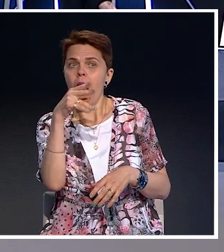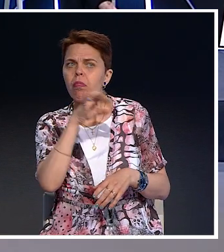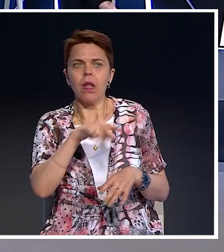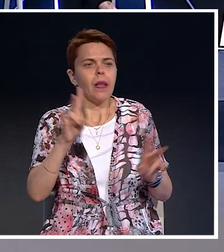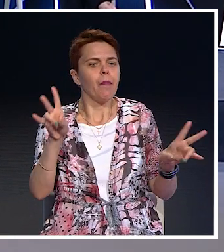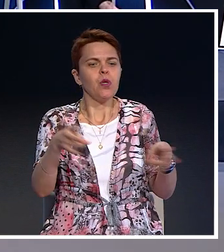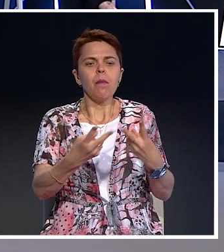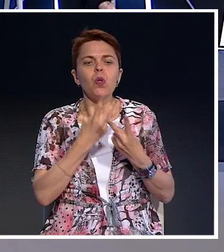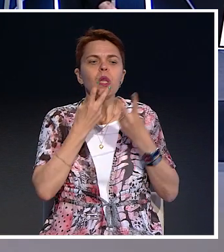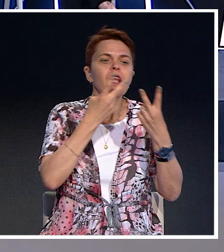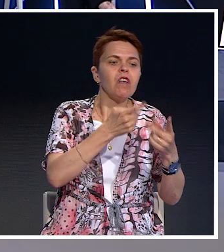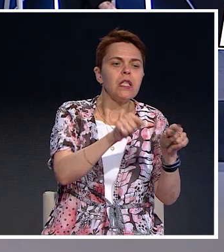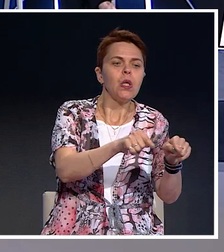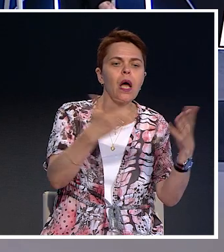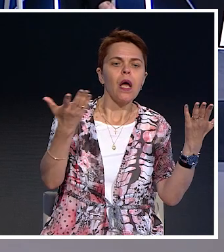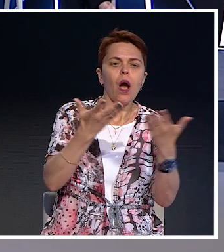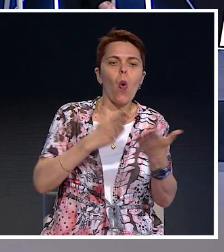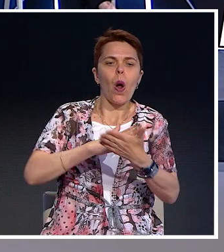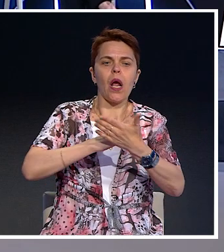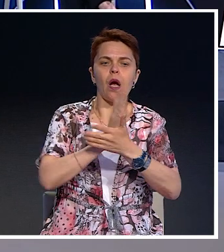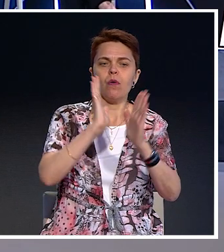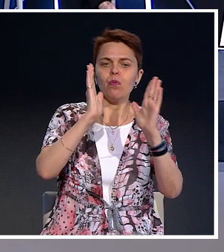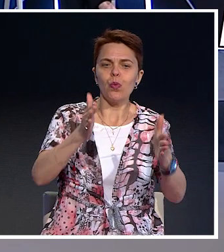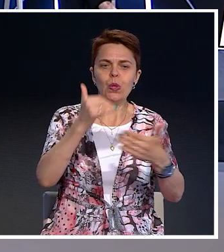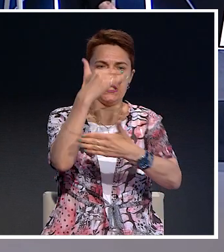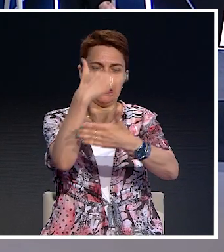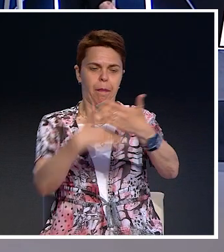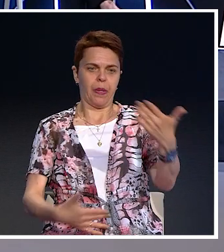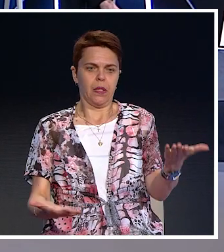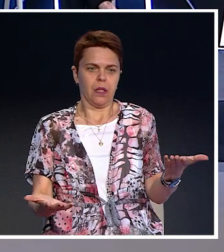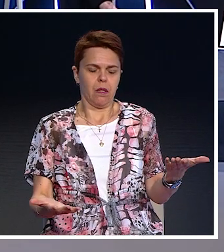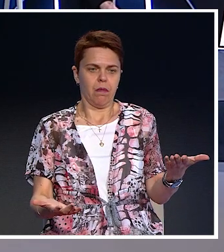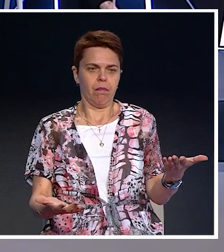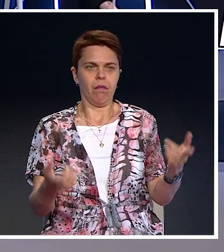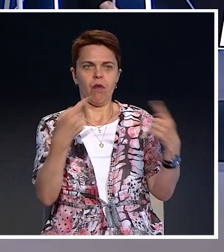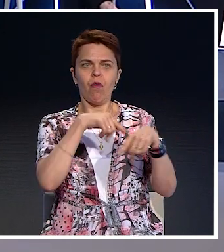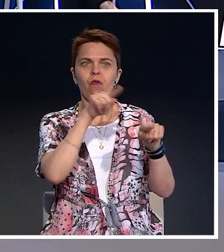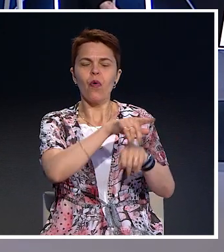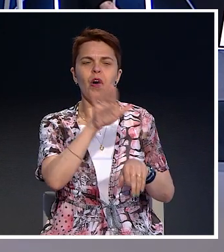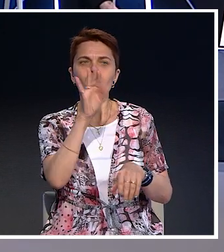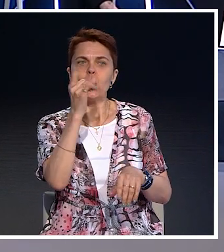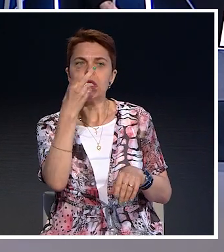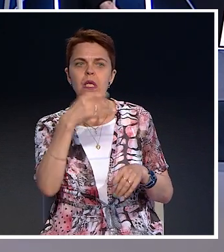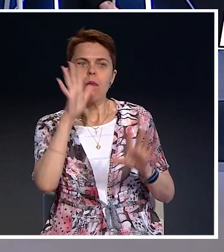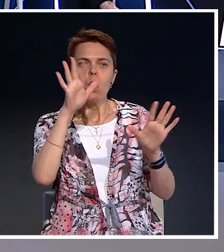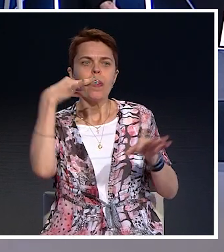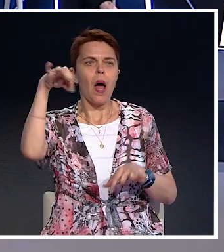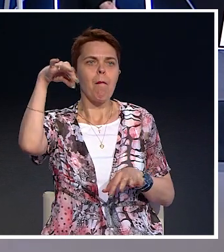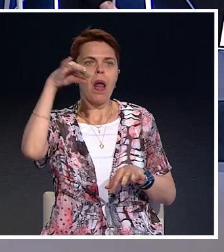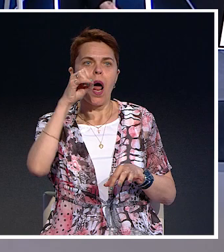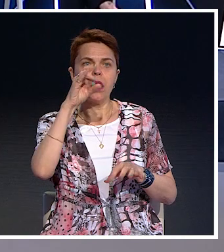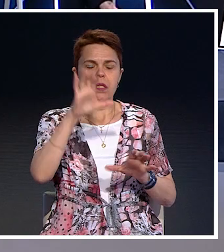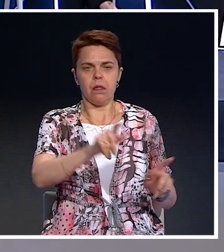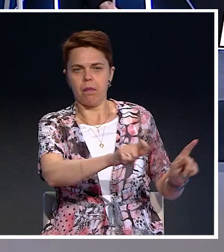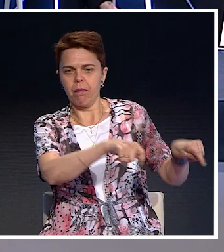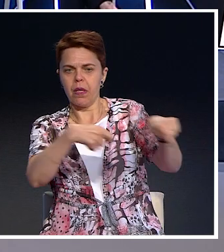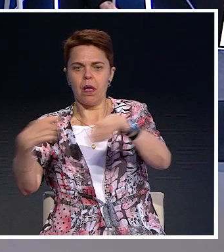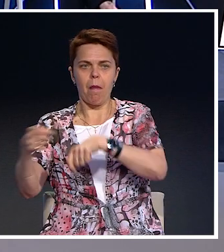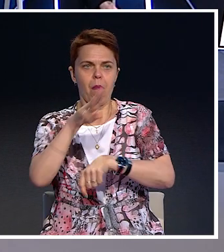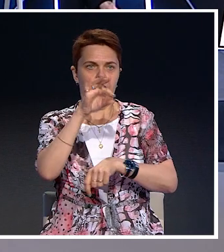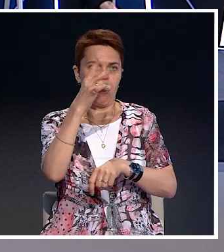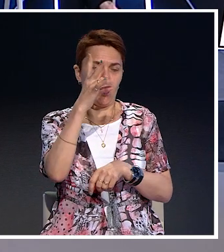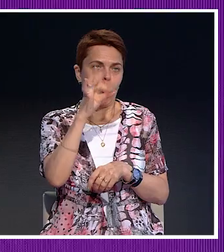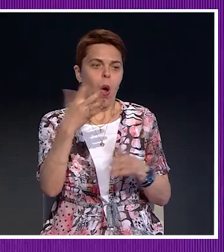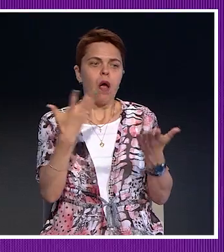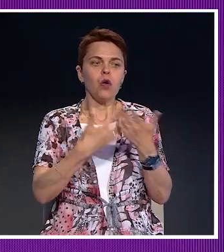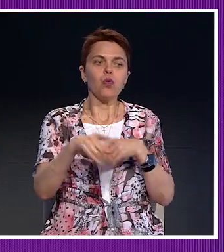не потрібно дивитися на те, якої якості будуть списки, тому що їх основна функція буде в тому, щоб передати на баланс громад майно. Що